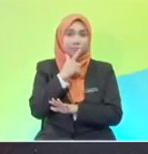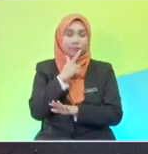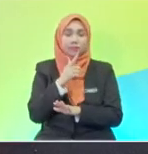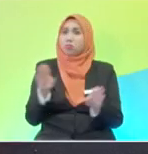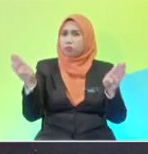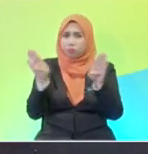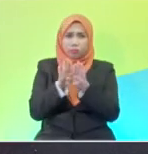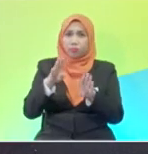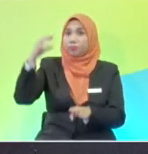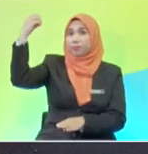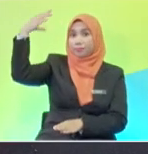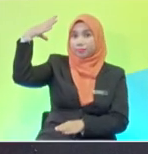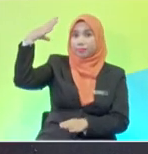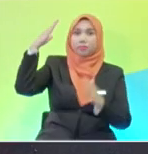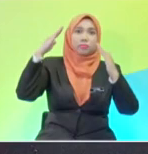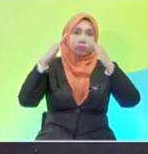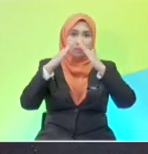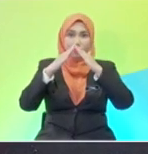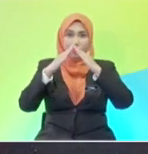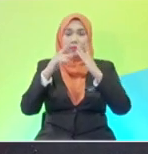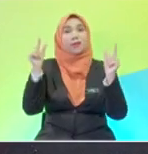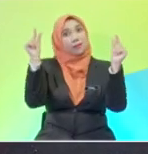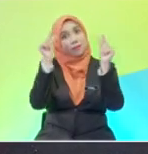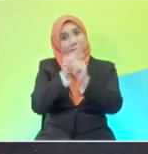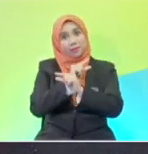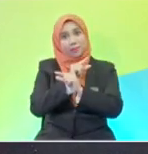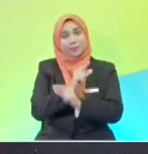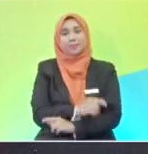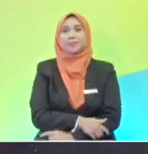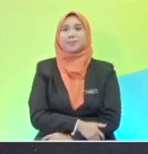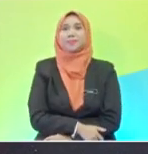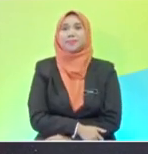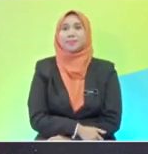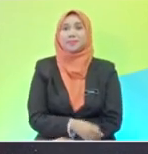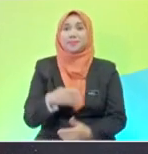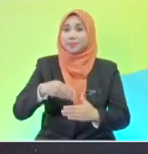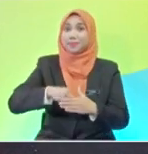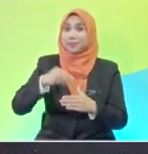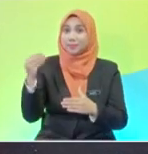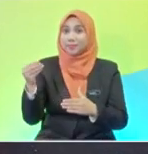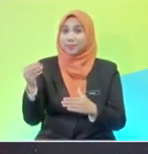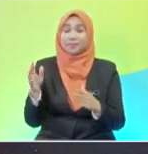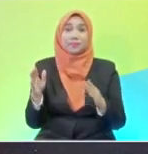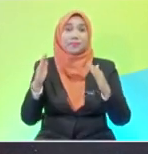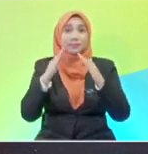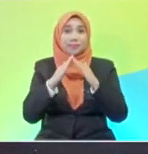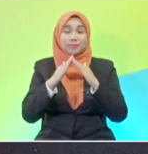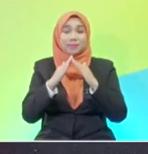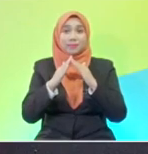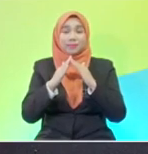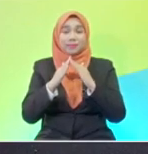tutup habis Oke kalau dalam rumah itu pasti gelap kita keluar rumah waktu siang keluar rumah